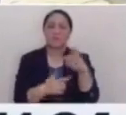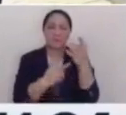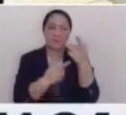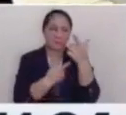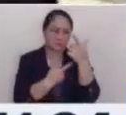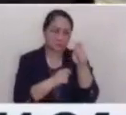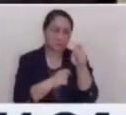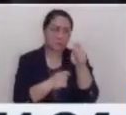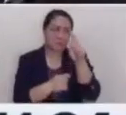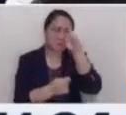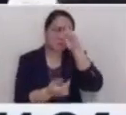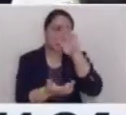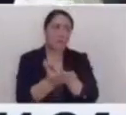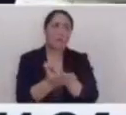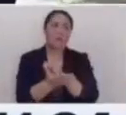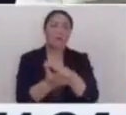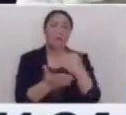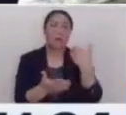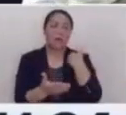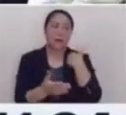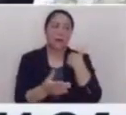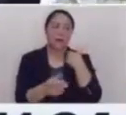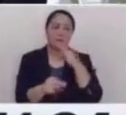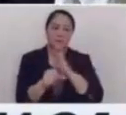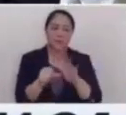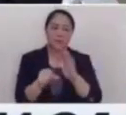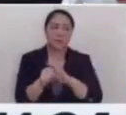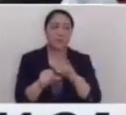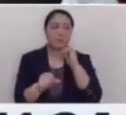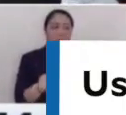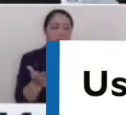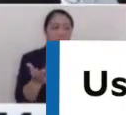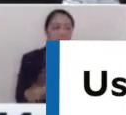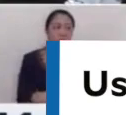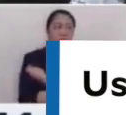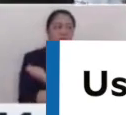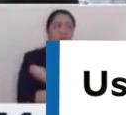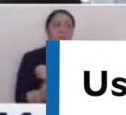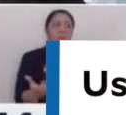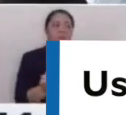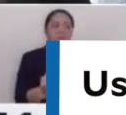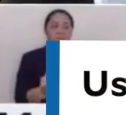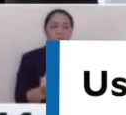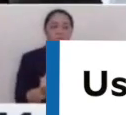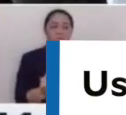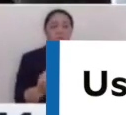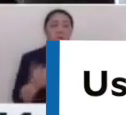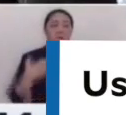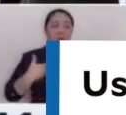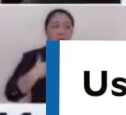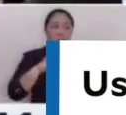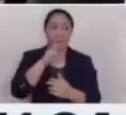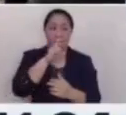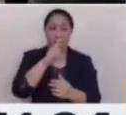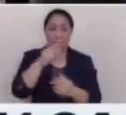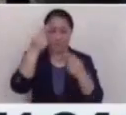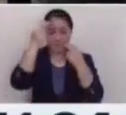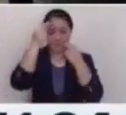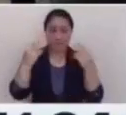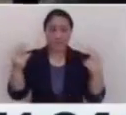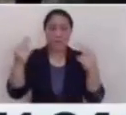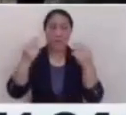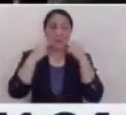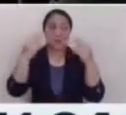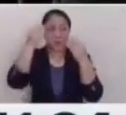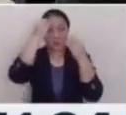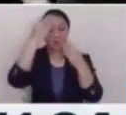Yes po, ma'am. We had a total as of 9 o'clock this morning. We have a total of 20 adverse